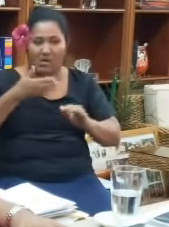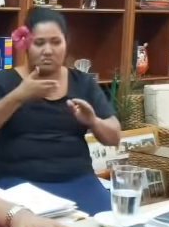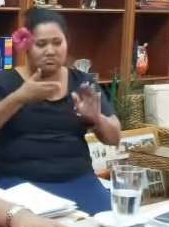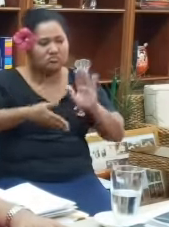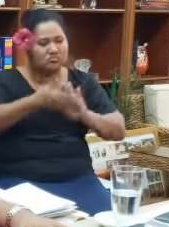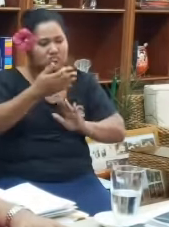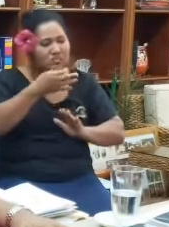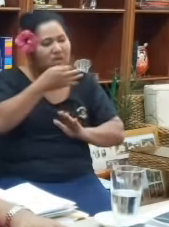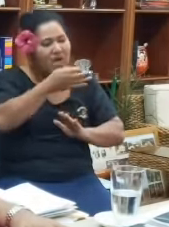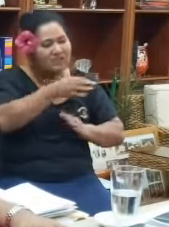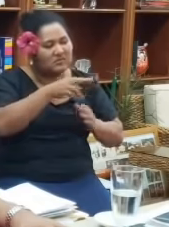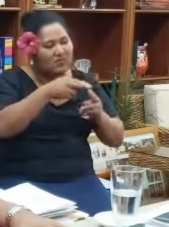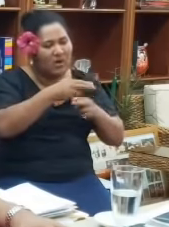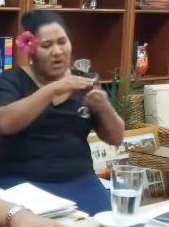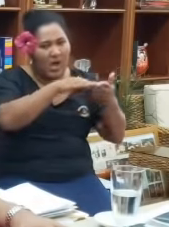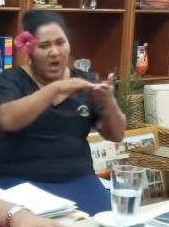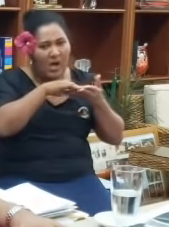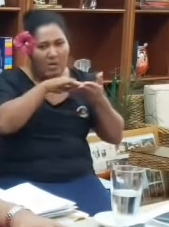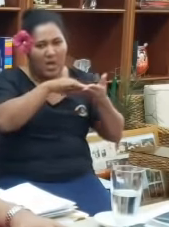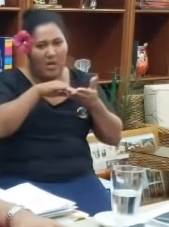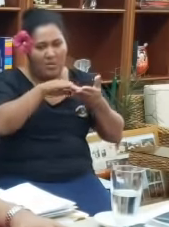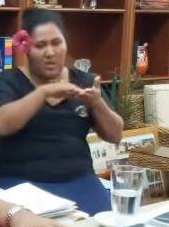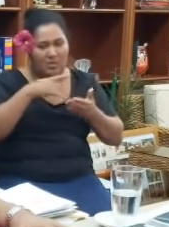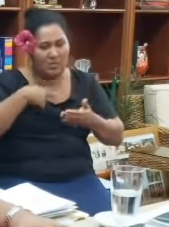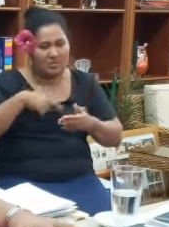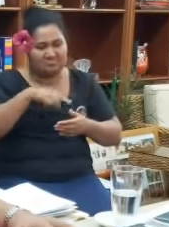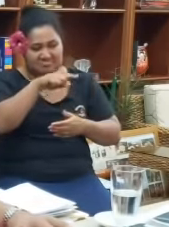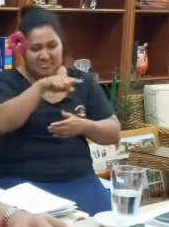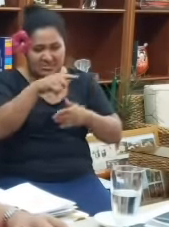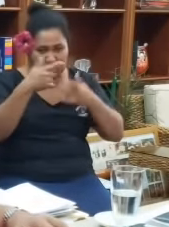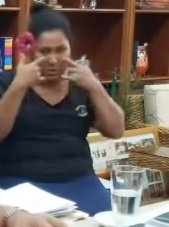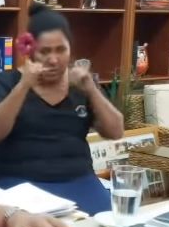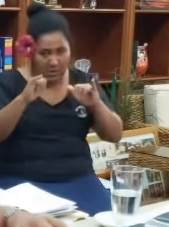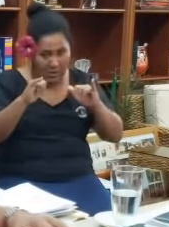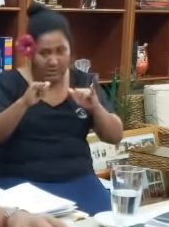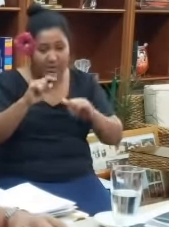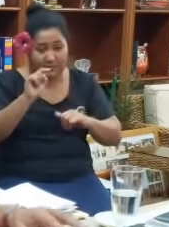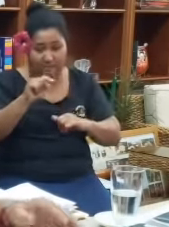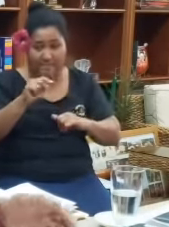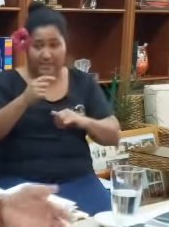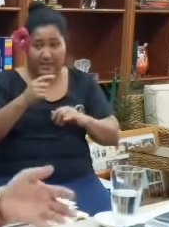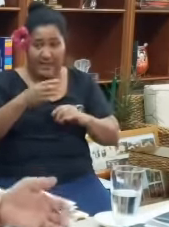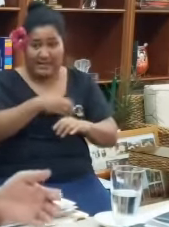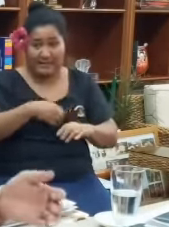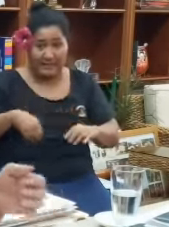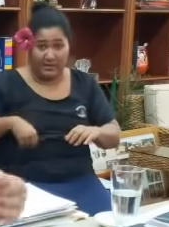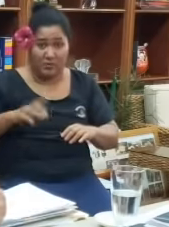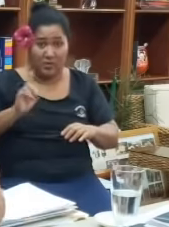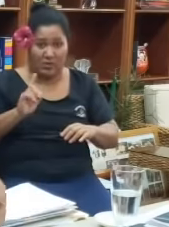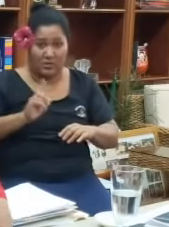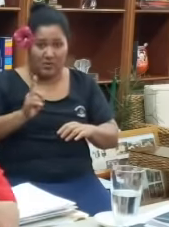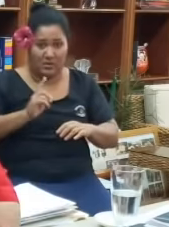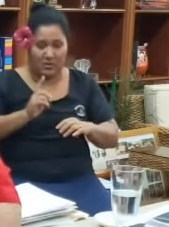nous. Moulin Sosani. Faloïa. Ayo savo el malo na tupu ai tu